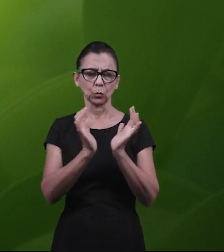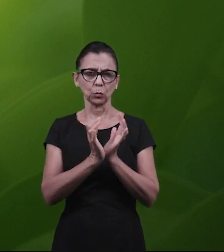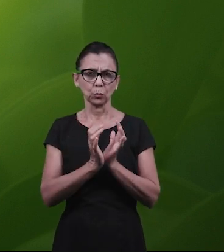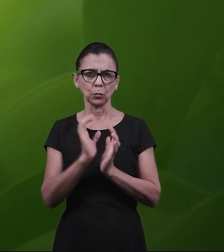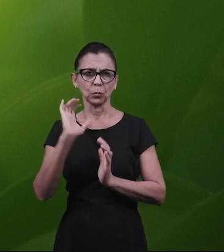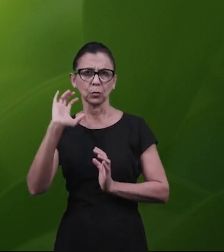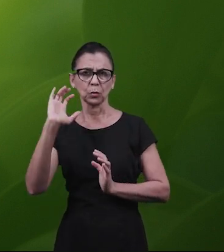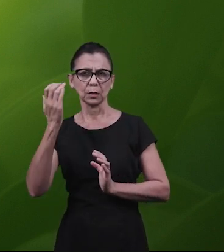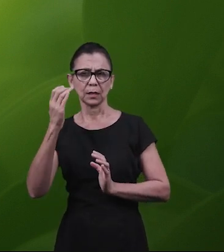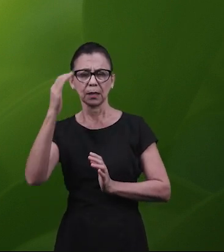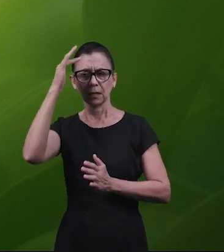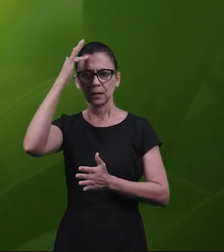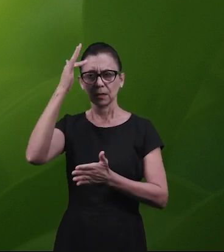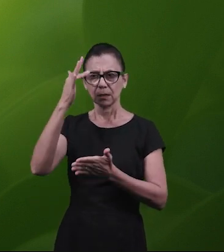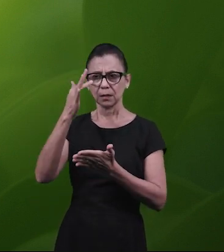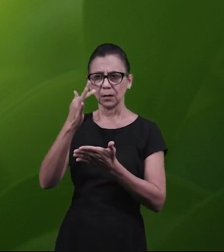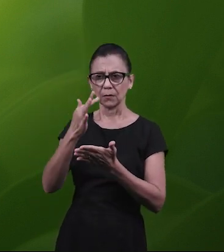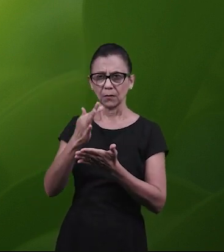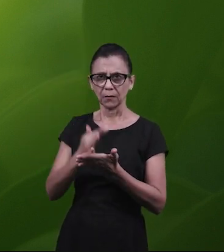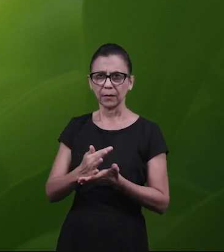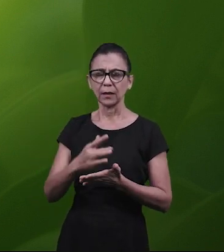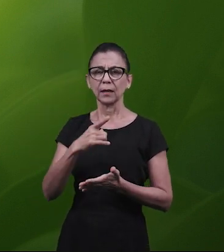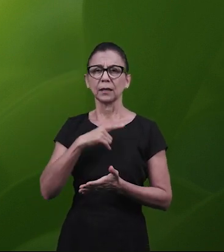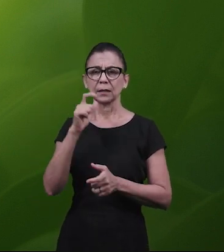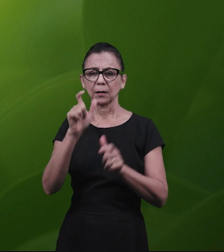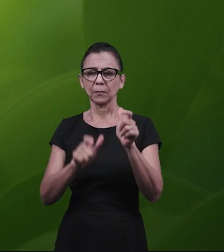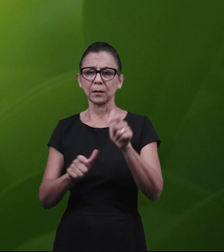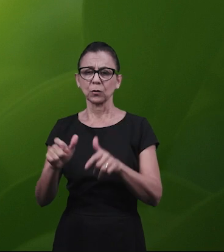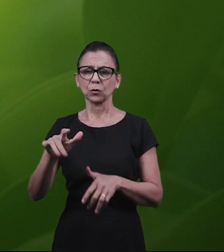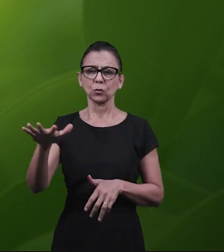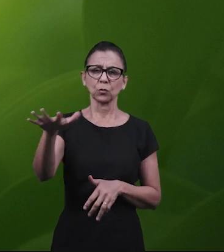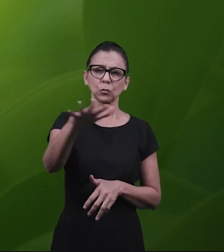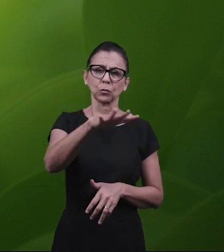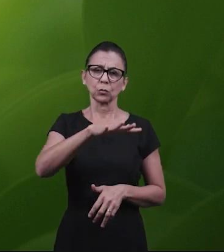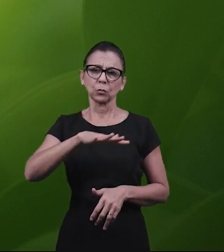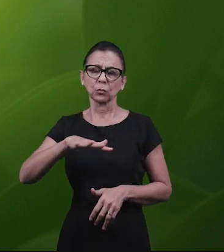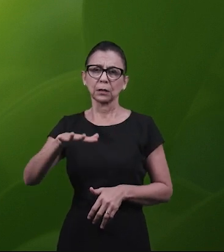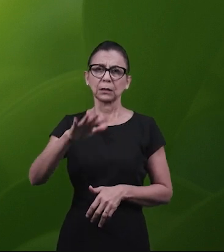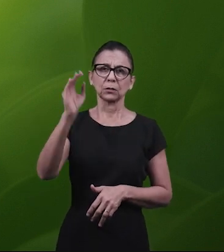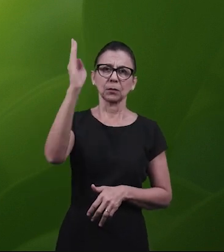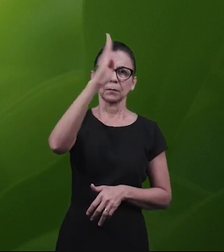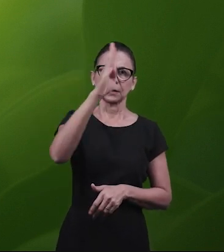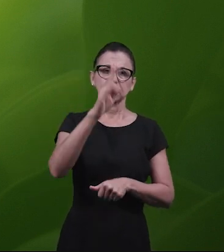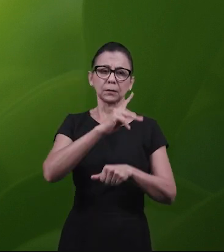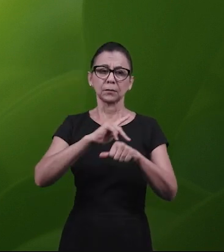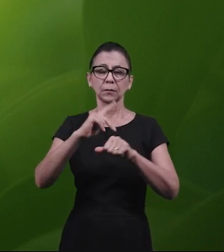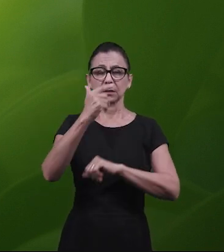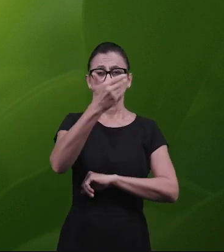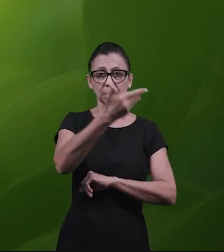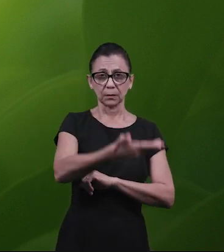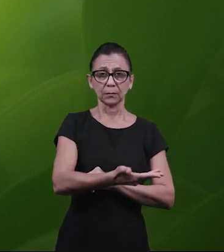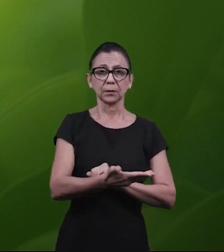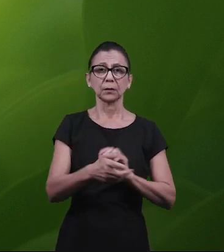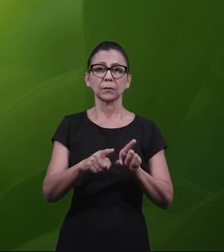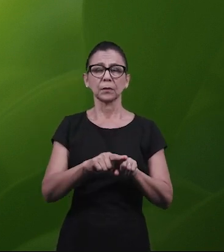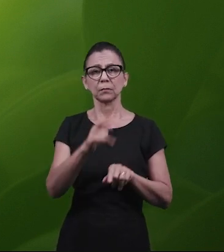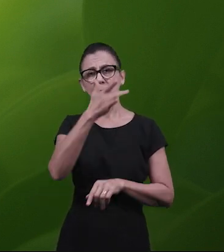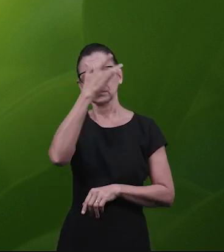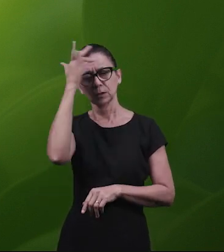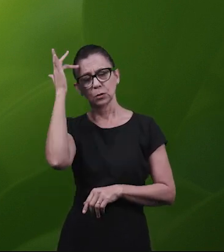frères de toutes parties du Brésil et aussi à l'étranger, les serviteurs de Dieu